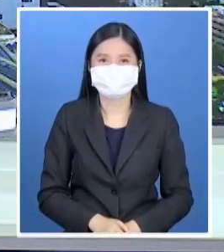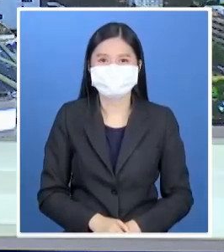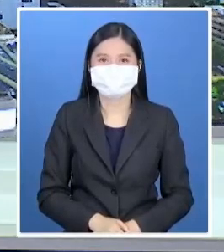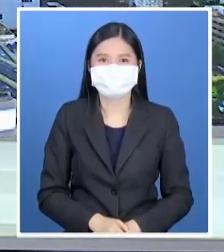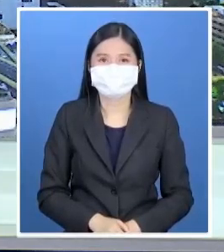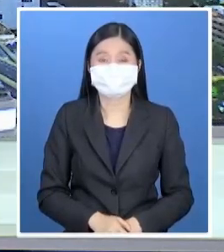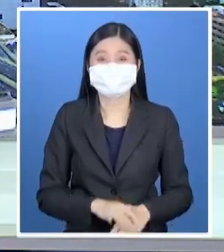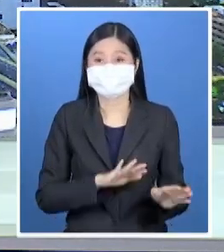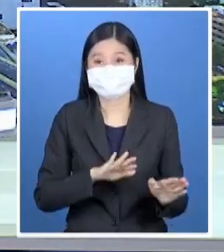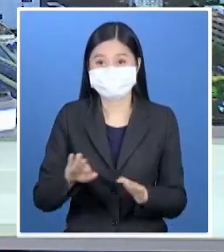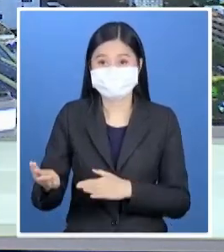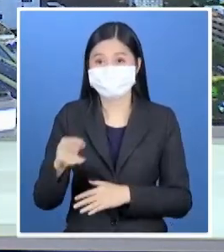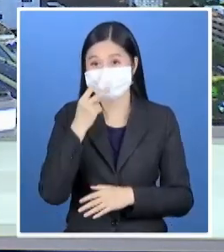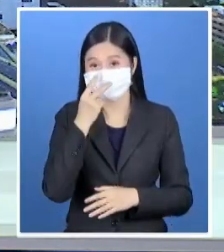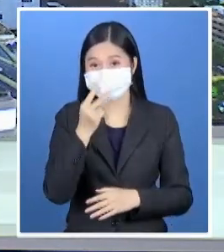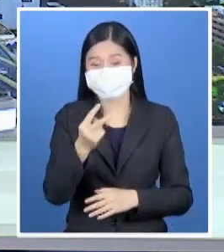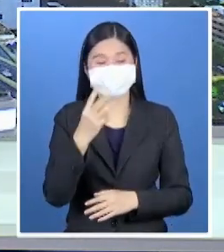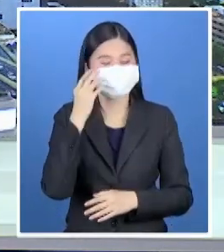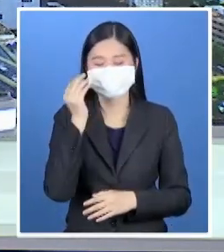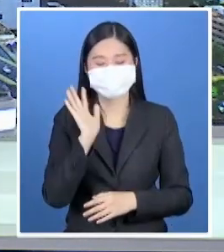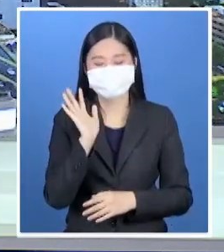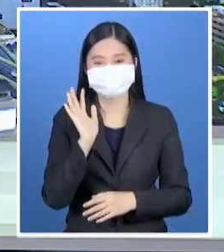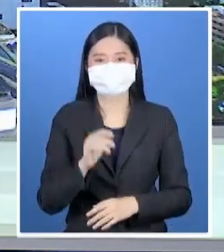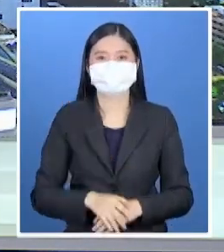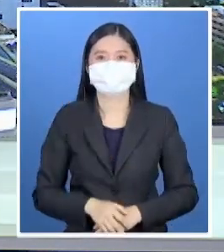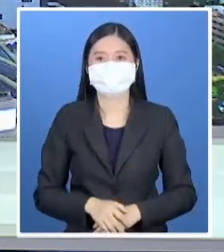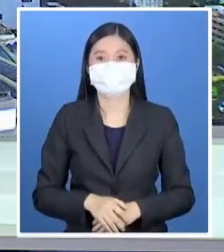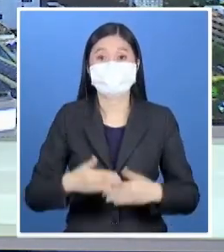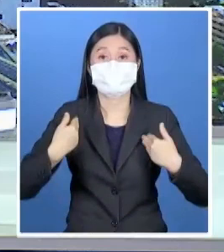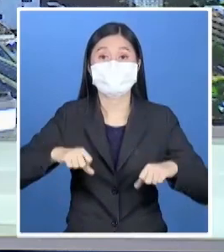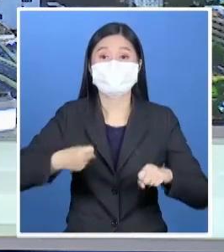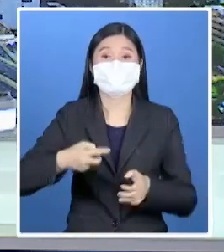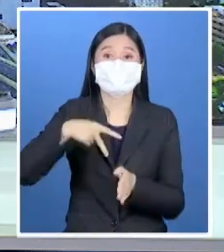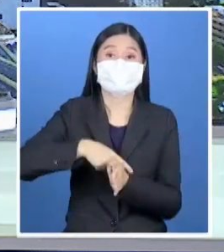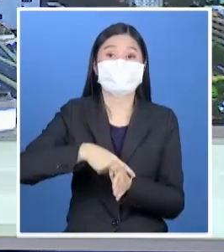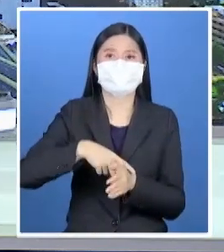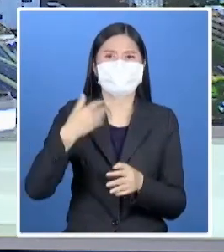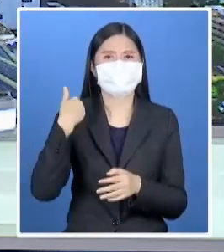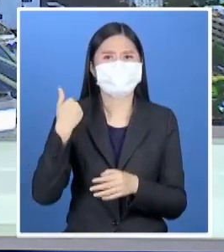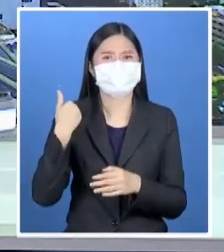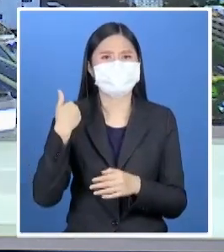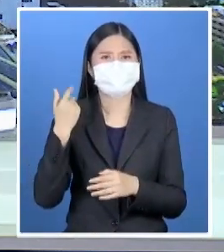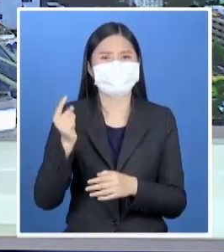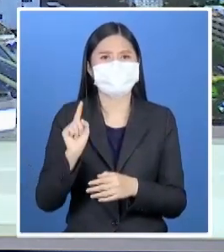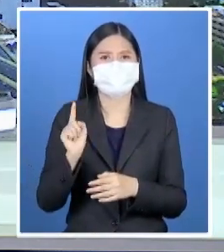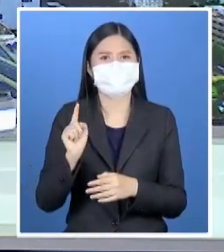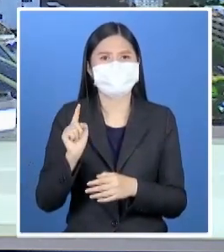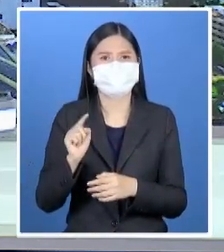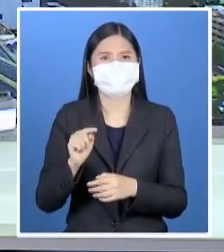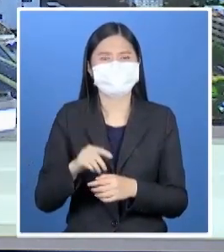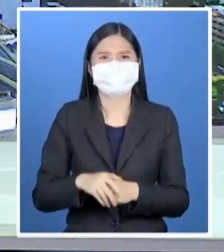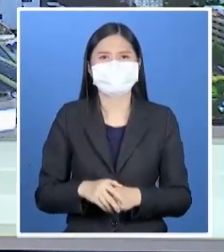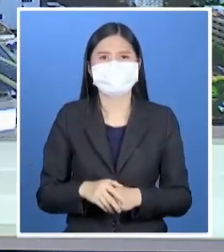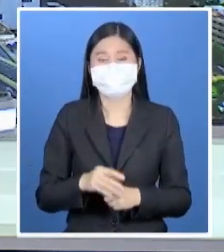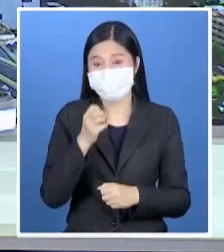ท่านผู้ชมฮะผมพาไปดูอันนี้ไม่น่ารักเลยนั่งวินมอเตอร์ไซค์แล้วเกิดลักษณะที่เธอเนี่ยแบบที่สุด